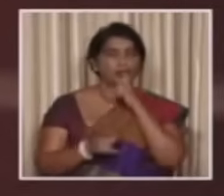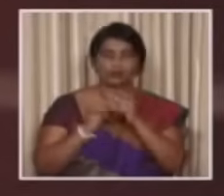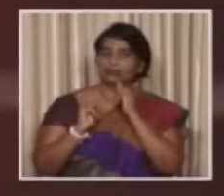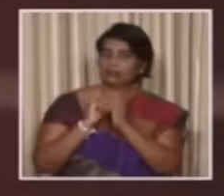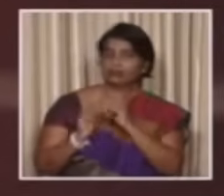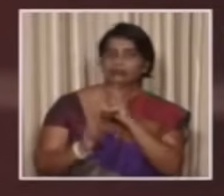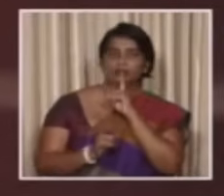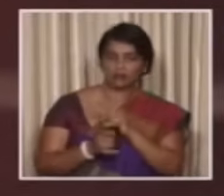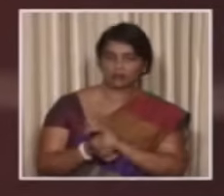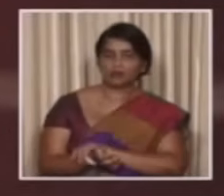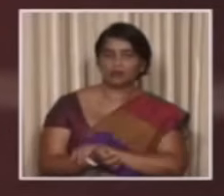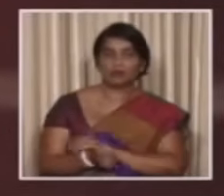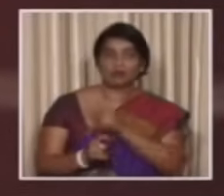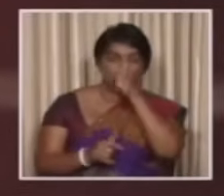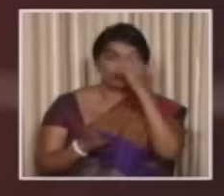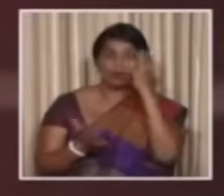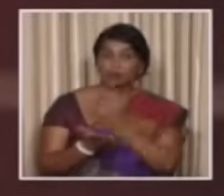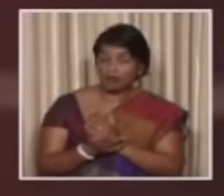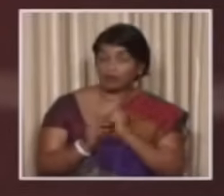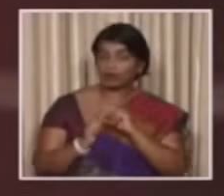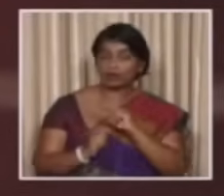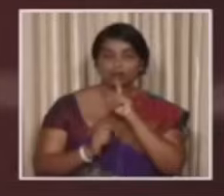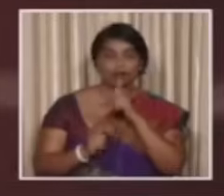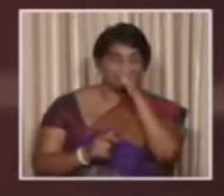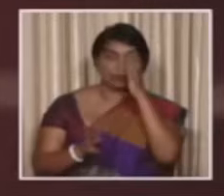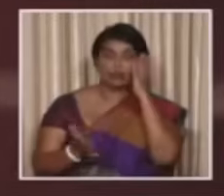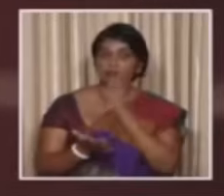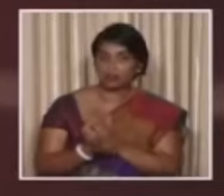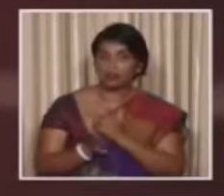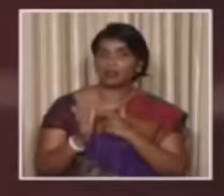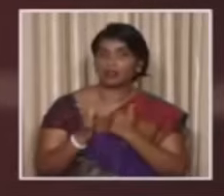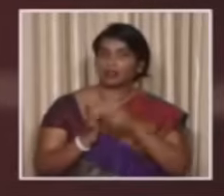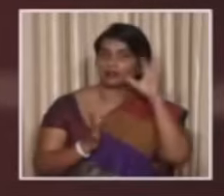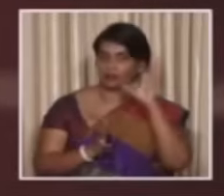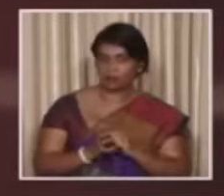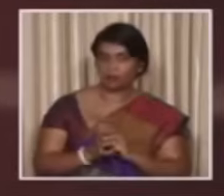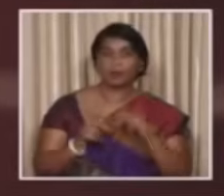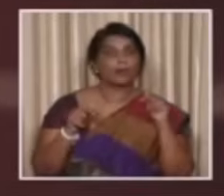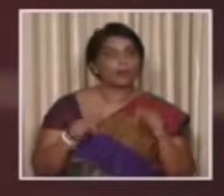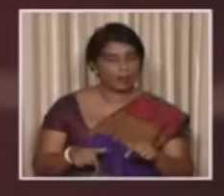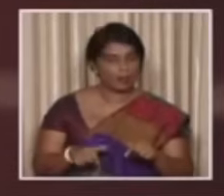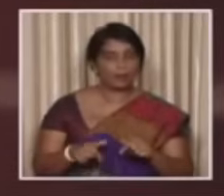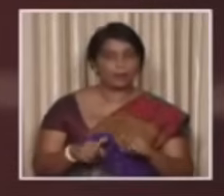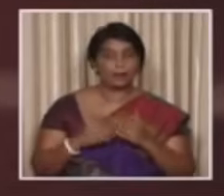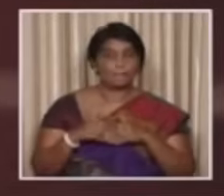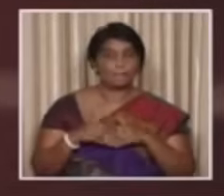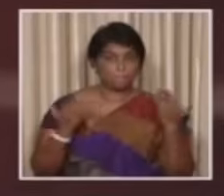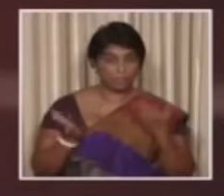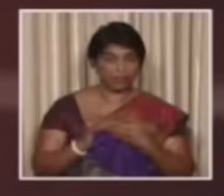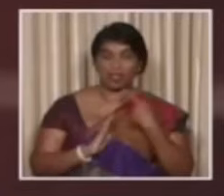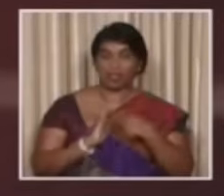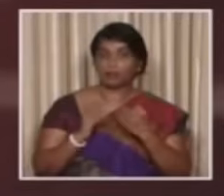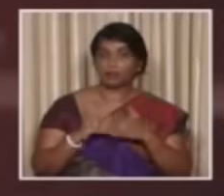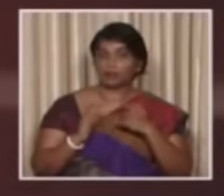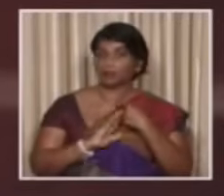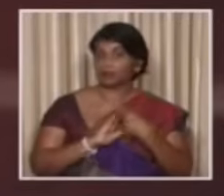විවේචනය කරනවා, දූෂණය නතර කරන්න ඕන හැටි කියනවා. අපි දූෂණය නතර කරන්න පණක් කියනවා. අද මේ ප්‍රසිද්ධ මාධ්‍ය ලංකාදීපයේ